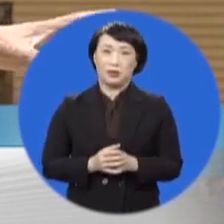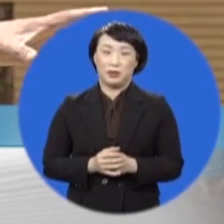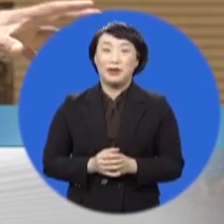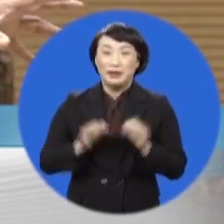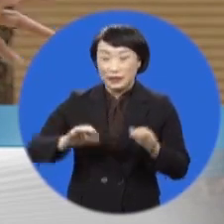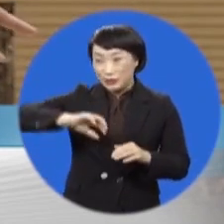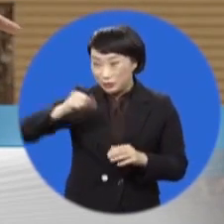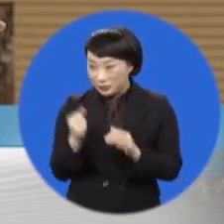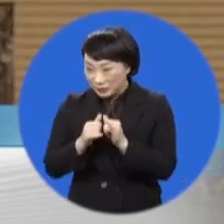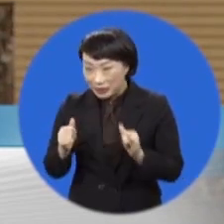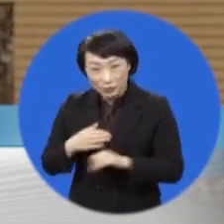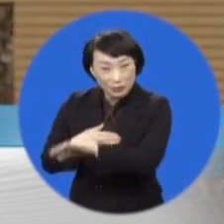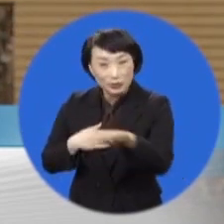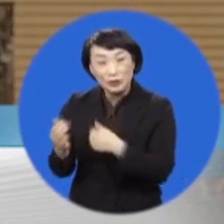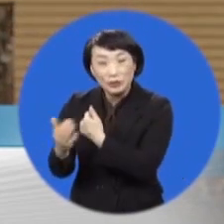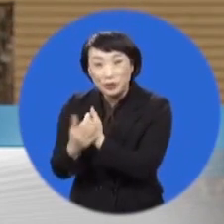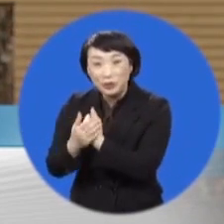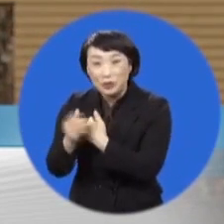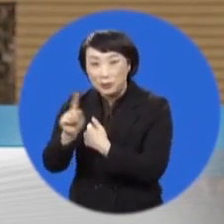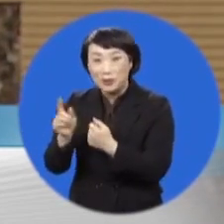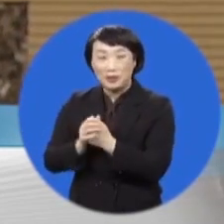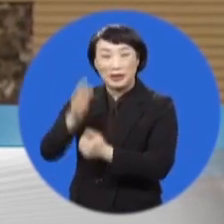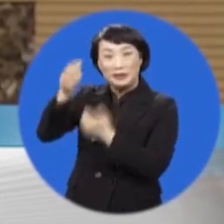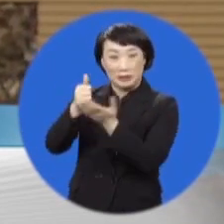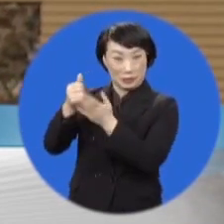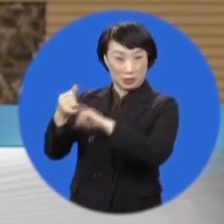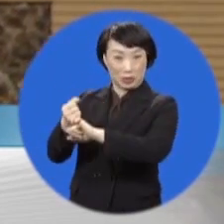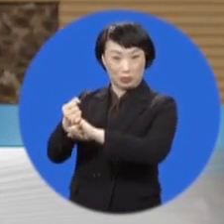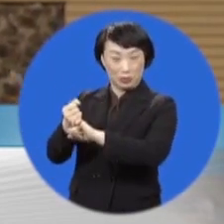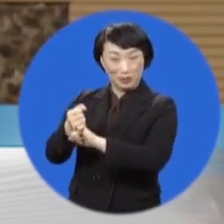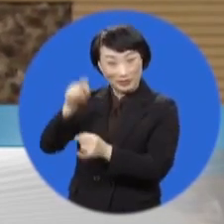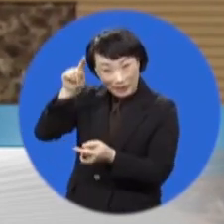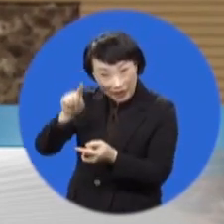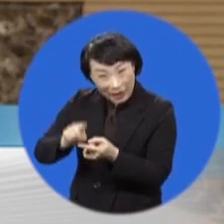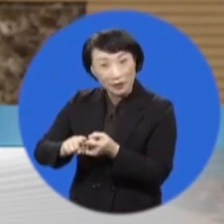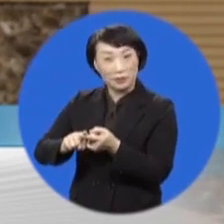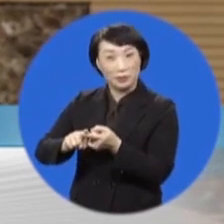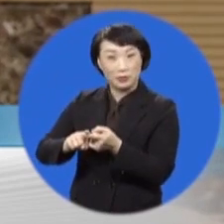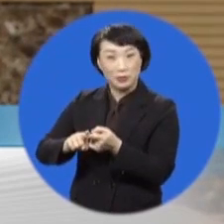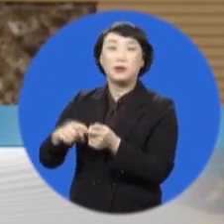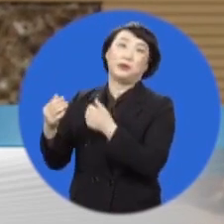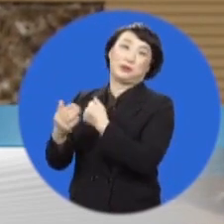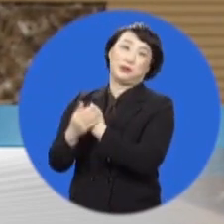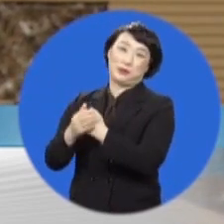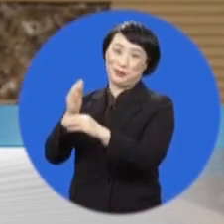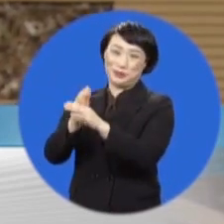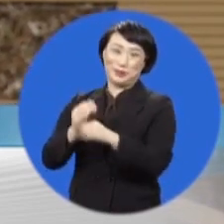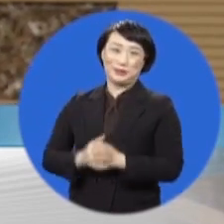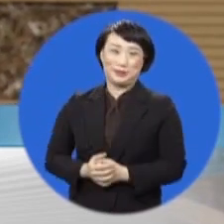순종하는 자를 돕는 것은 하나님께 약속하십니까 룩 돕고 있는